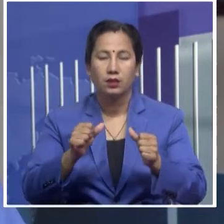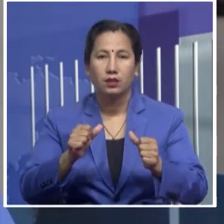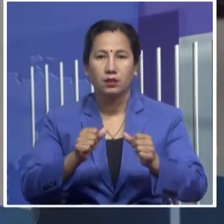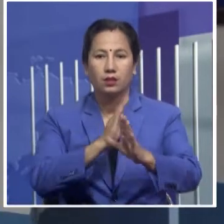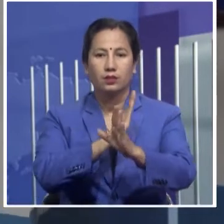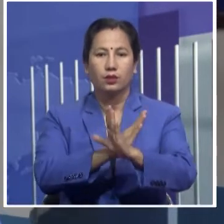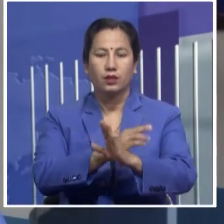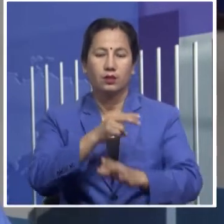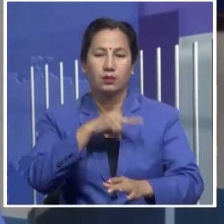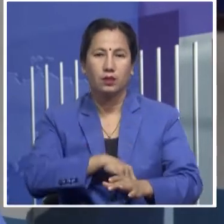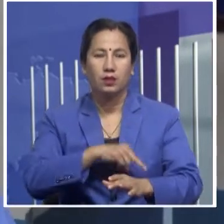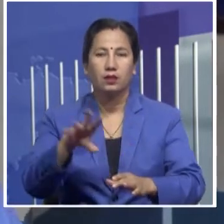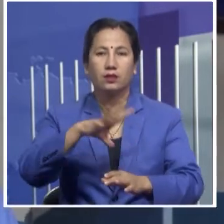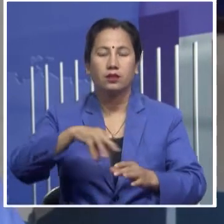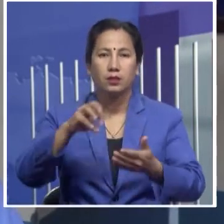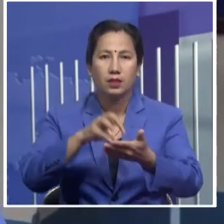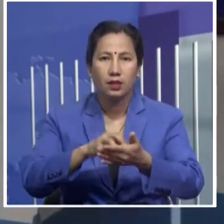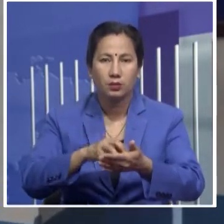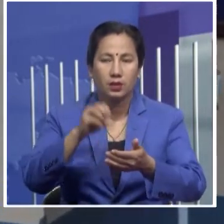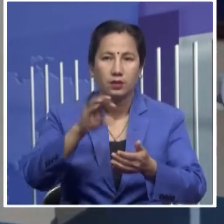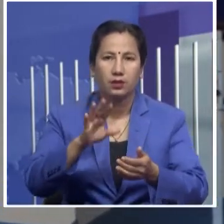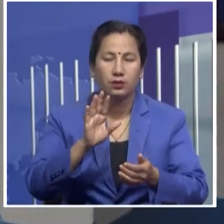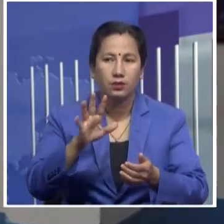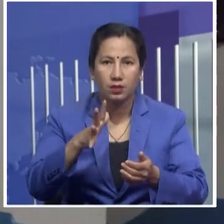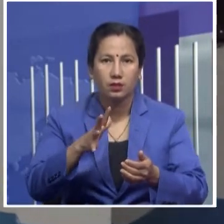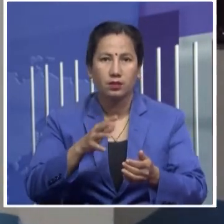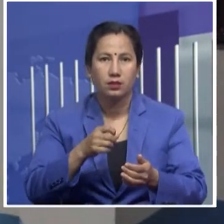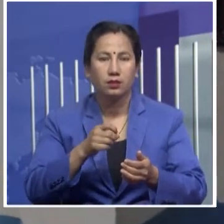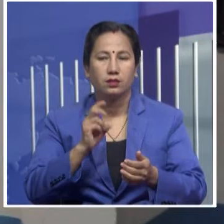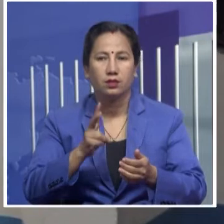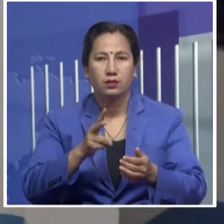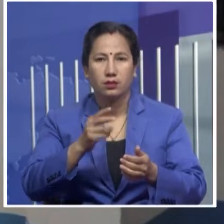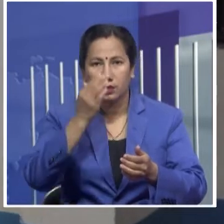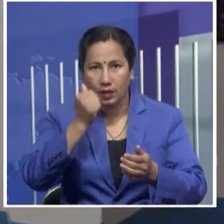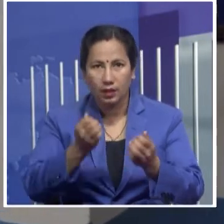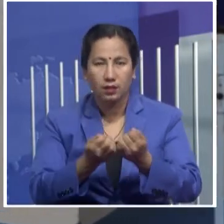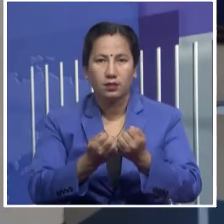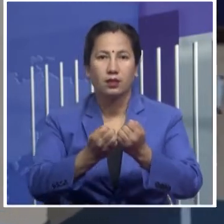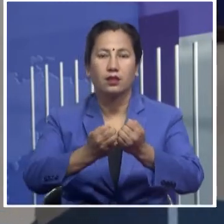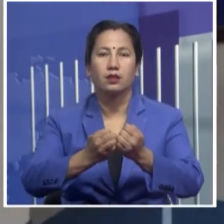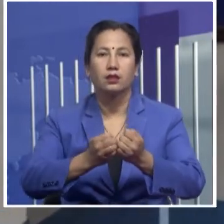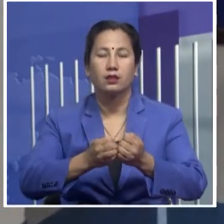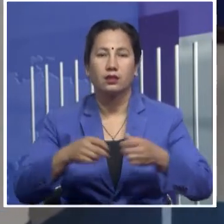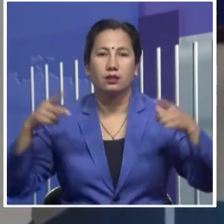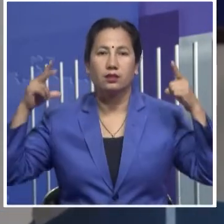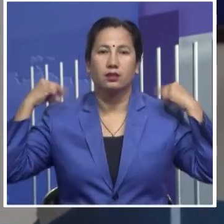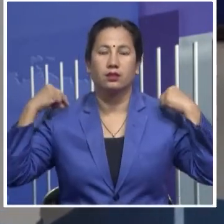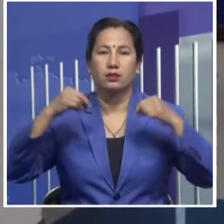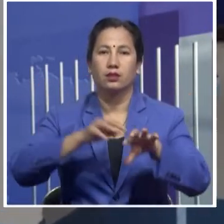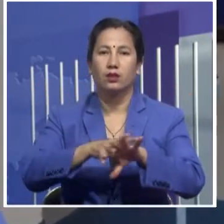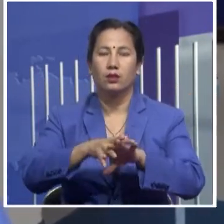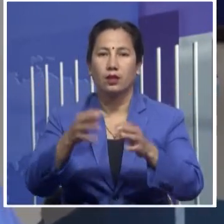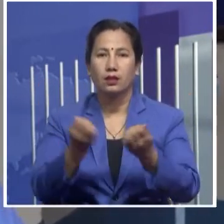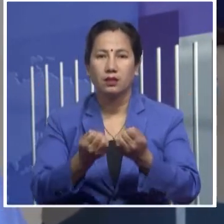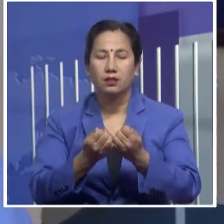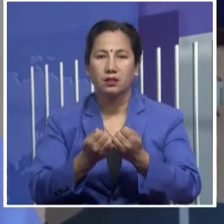भत्ताहरू दिनुपर्ने हुन्छ त्यो चाहिँ सबै ठाउँमा चाहिँ दिएको चाहिँ छैन भनौँ होइन, जसको कारणले गर्दाखेरि चाहिँ नर्सेसहरूलाई चाहिँ काम गर्न उत्साहनको